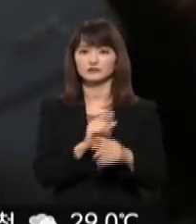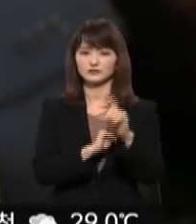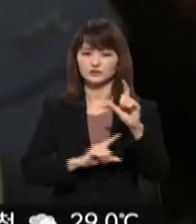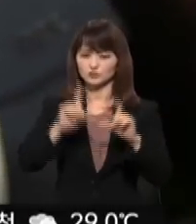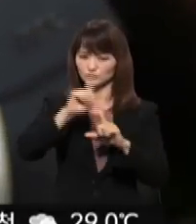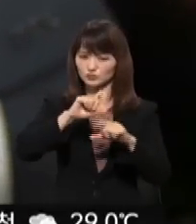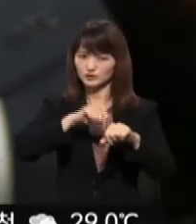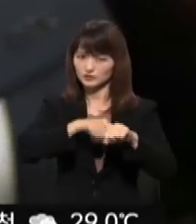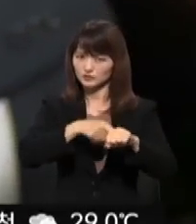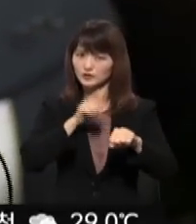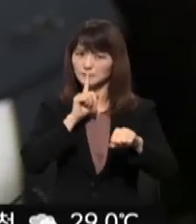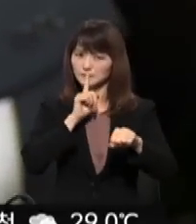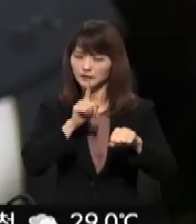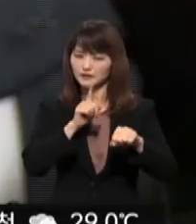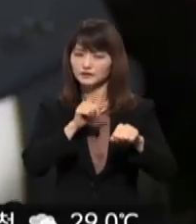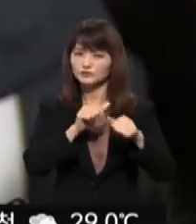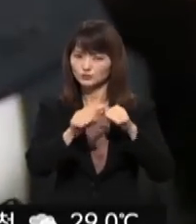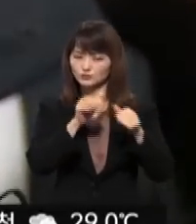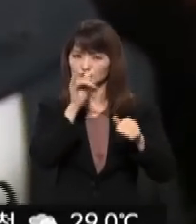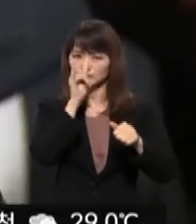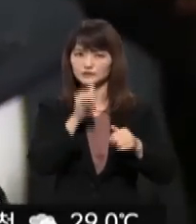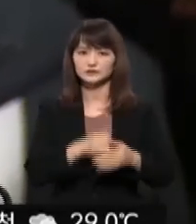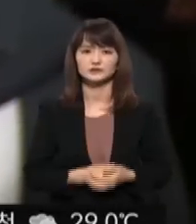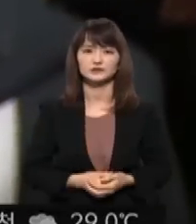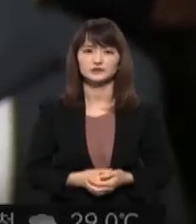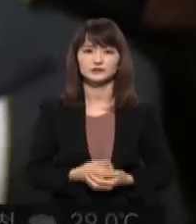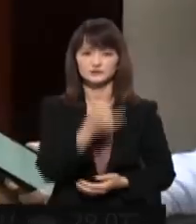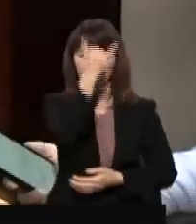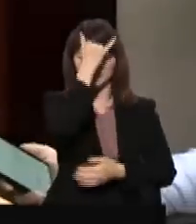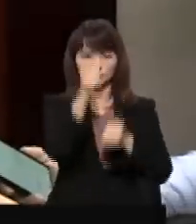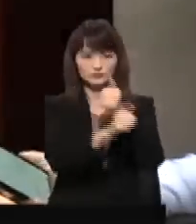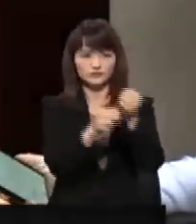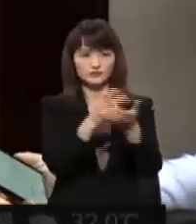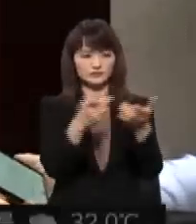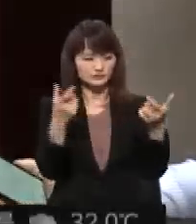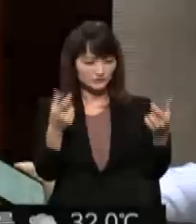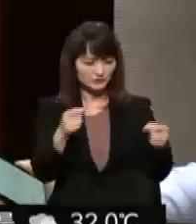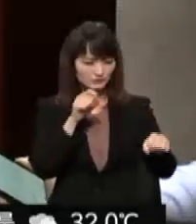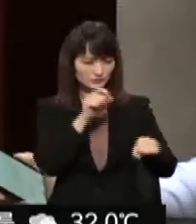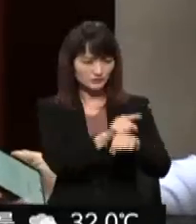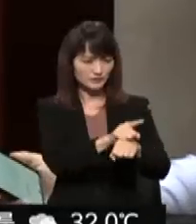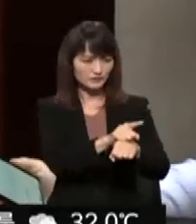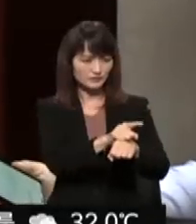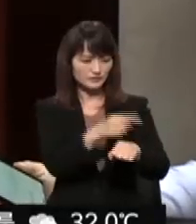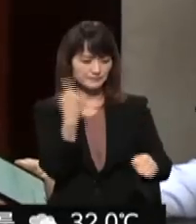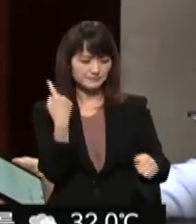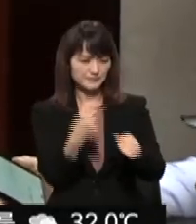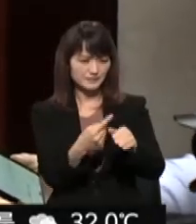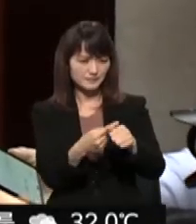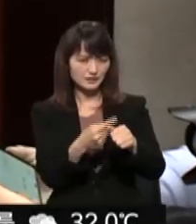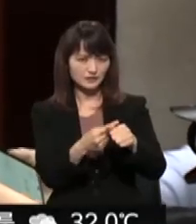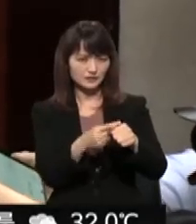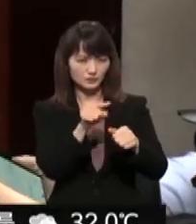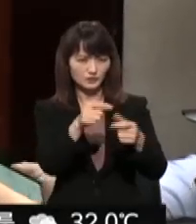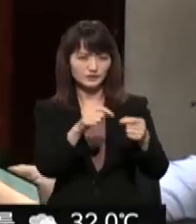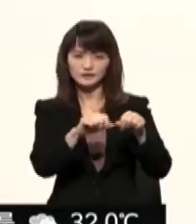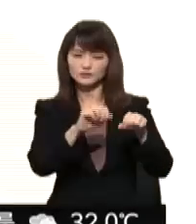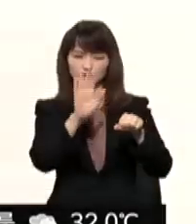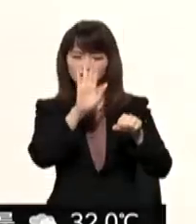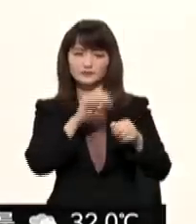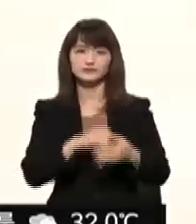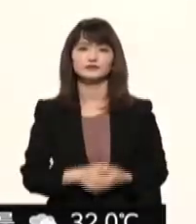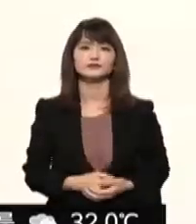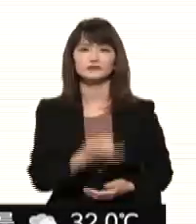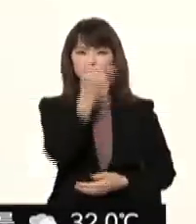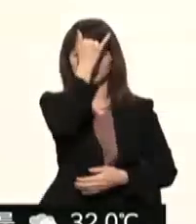추가 무슨 징계 이런 얘기가 나오지만 그렇다면 저는 윤리 정당성의 문제 얘기를 전면으로 받을 거여서 그렇게까지는 알 것 같다 이게